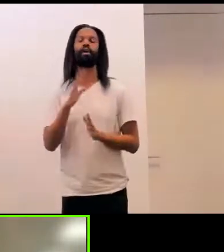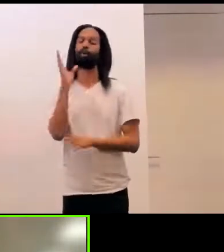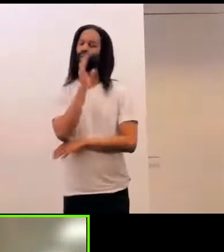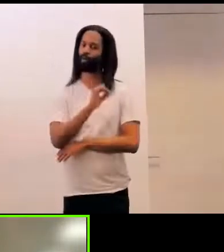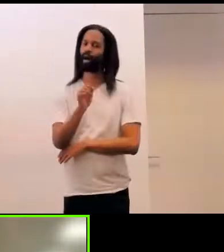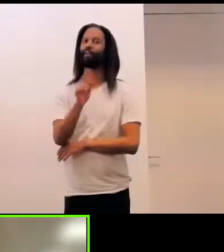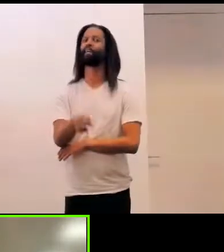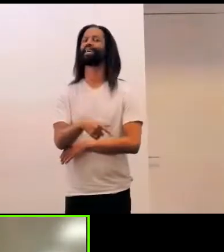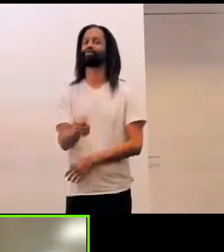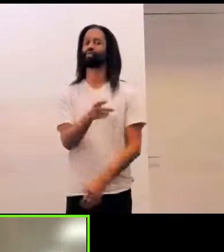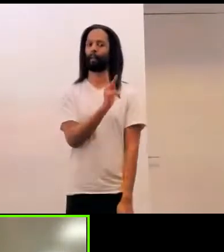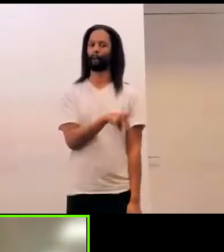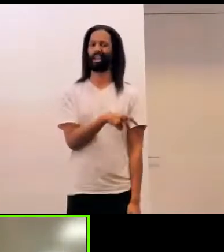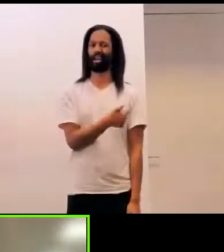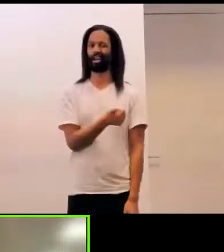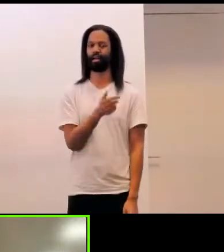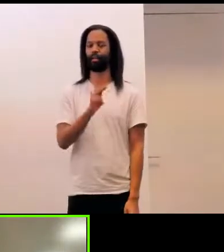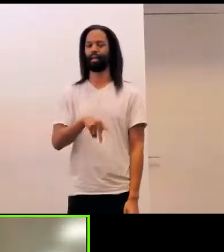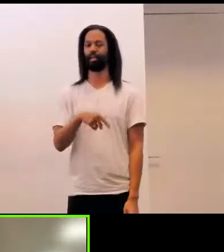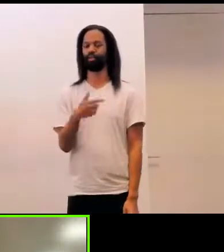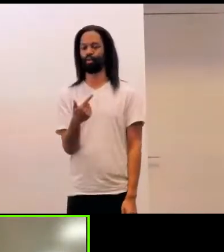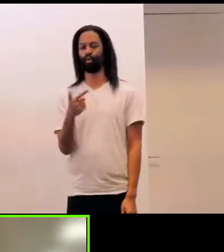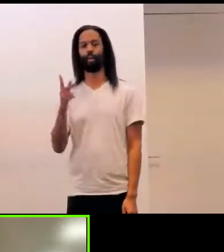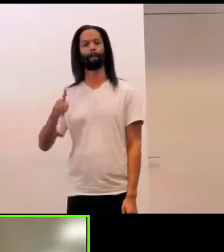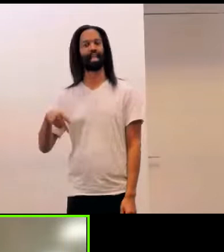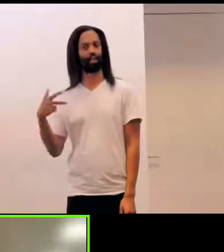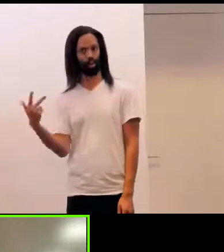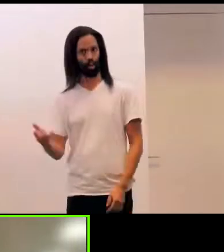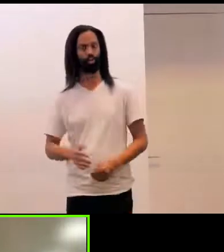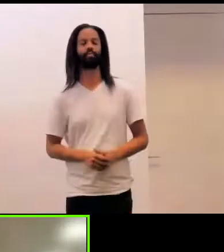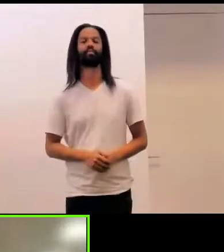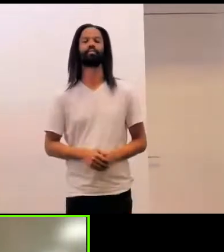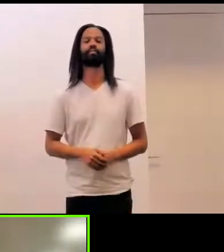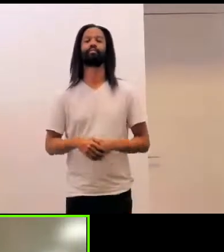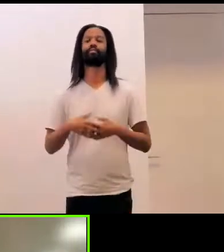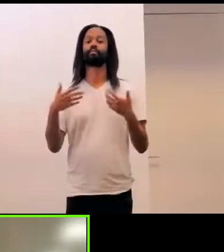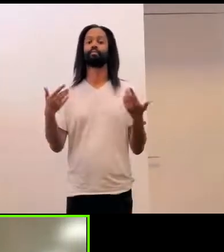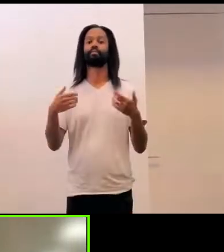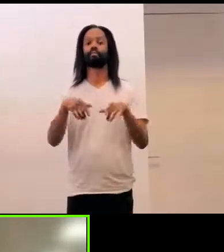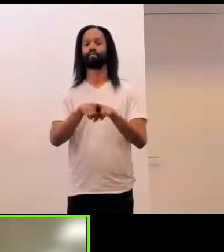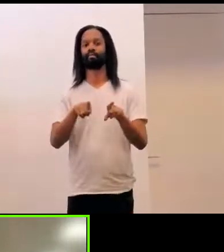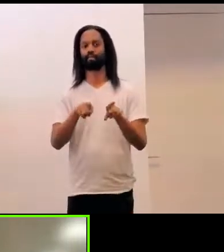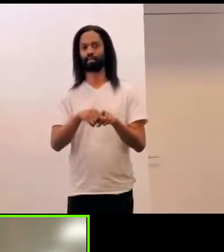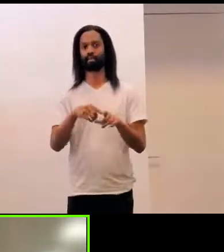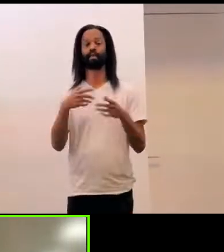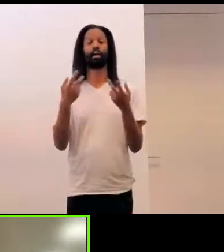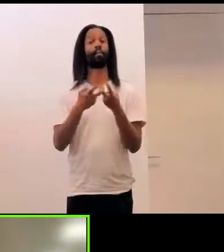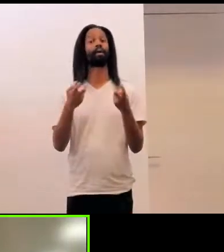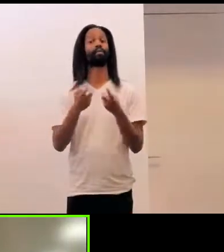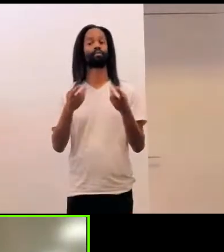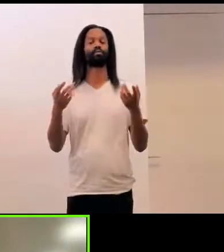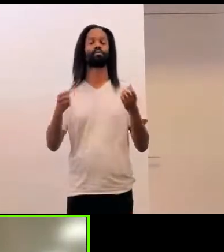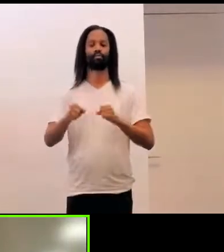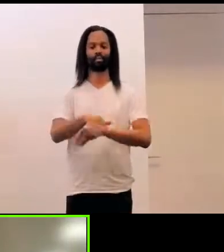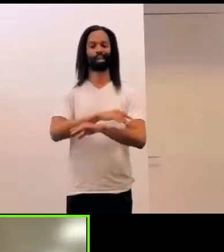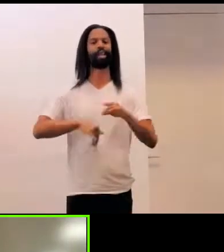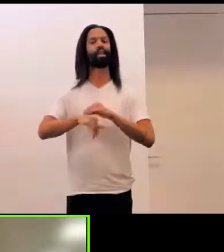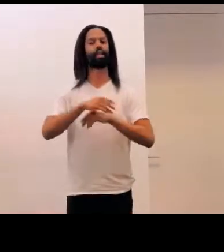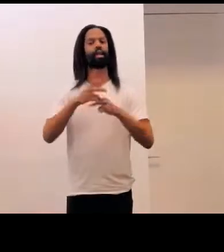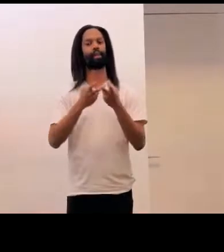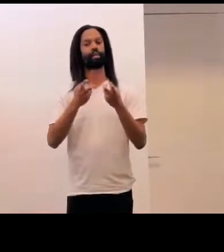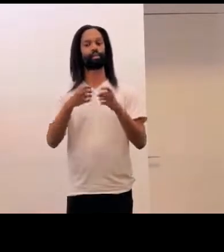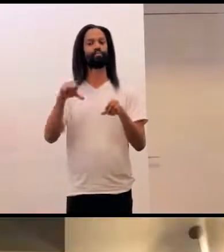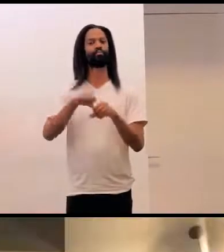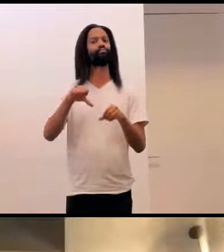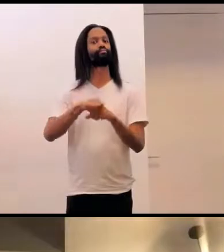et P3, la gestion des autres fluides comme l'eau, le fuel, sera, elle,